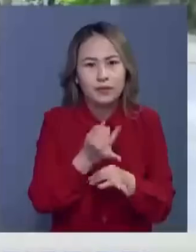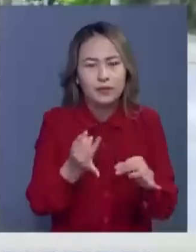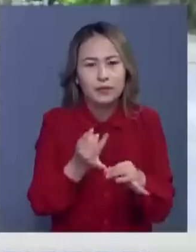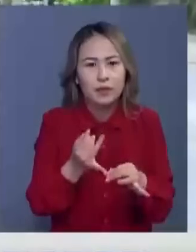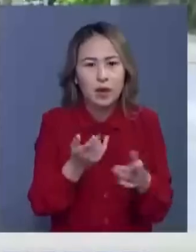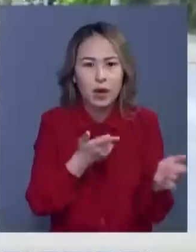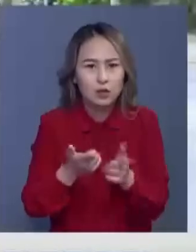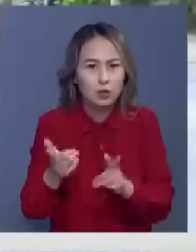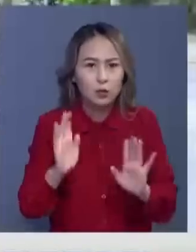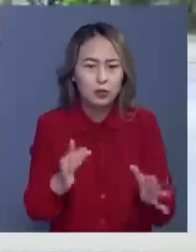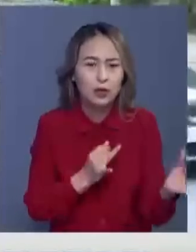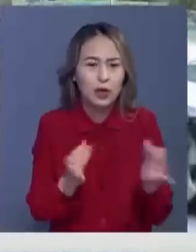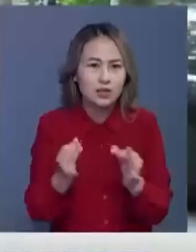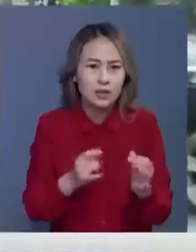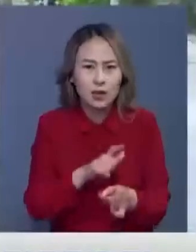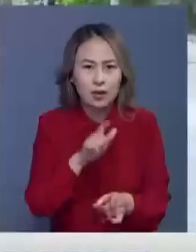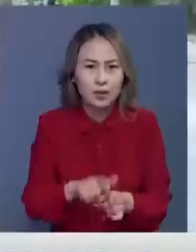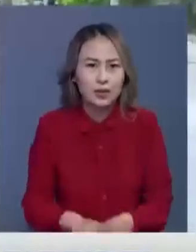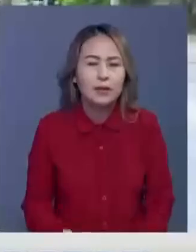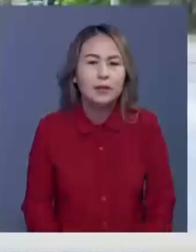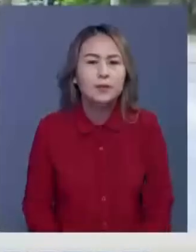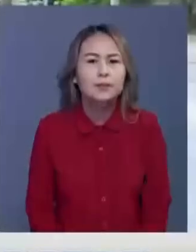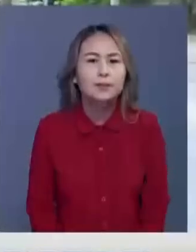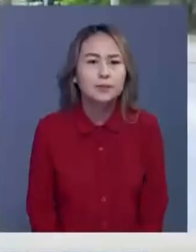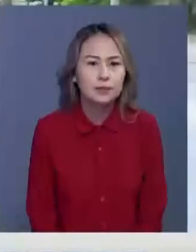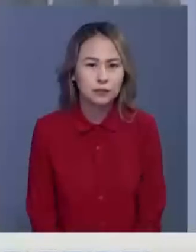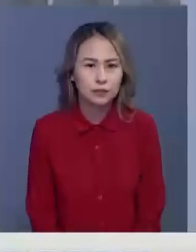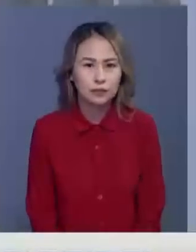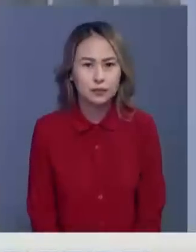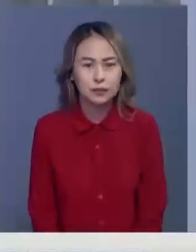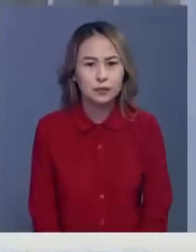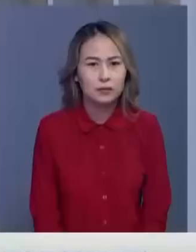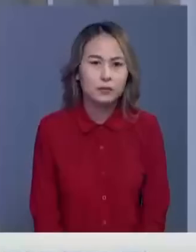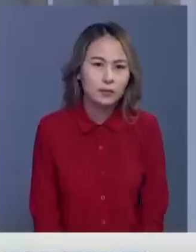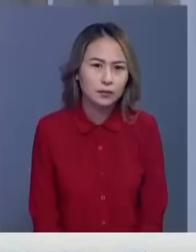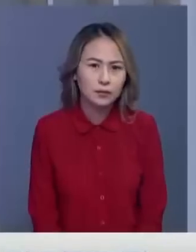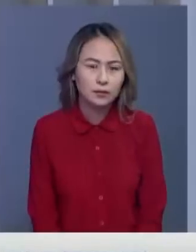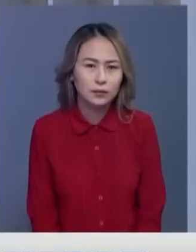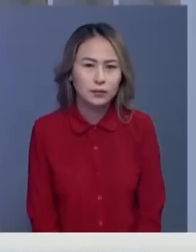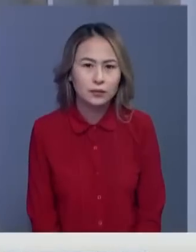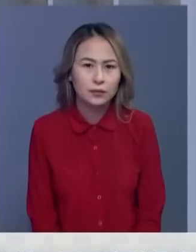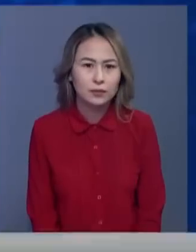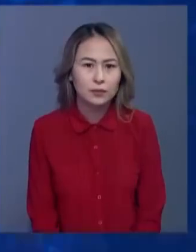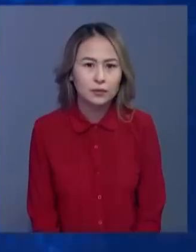дайындау мәселесі талқыланбақ. Жанат Эрнес, Жомарт Ахметов, Хабар 24, Бельгия, Брюссельден.